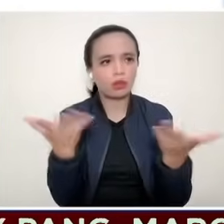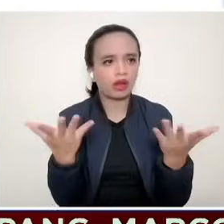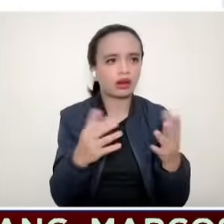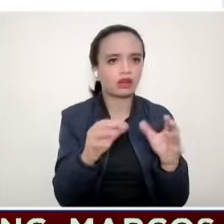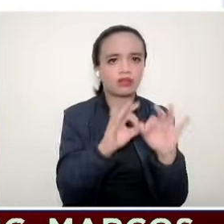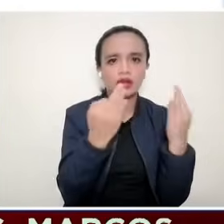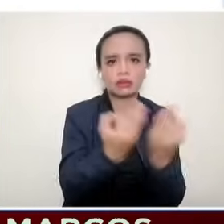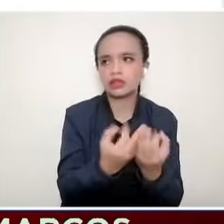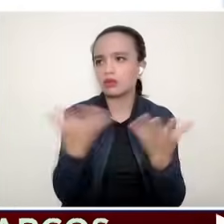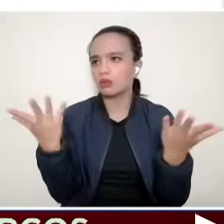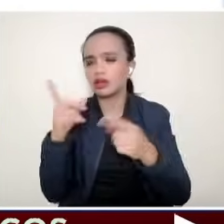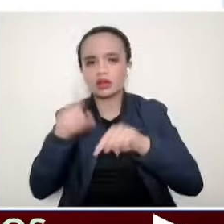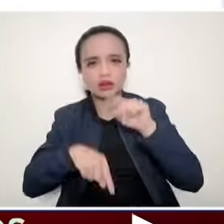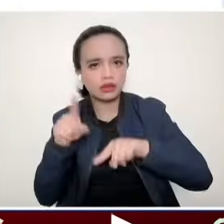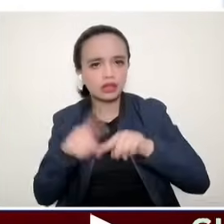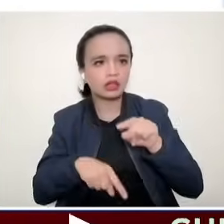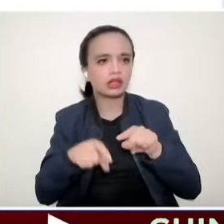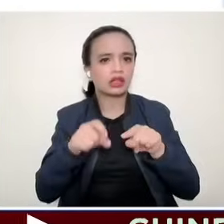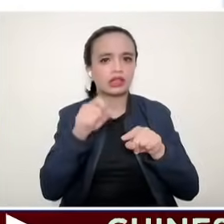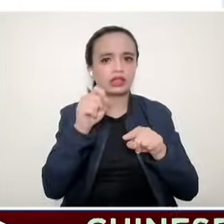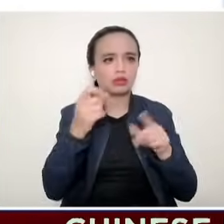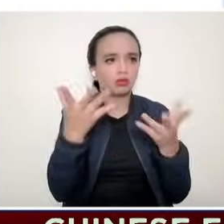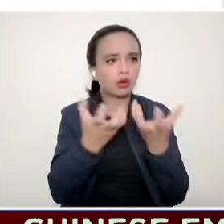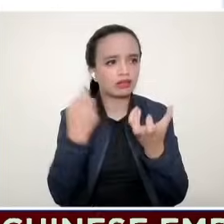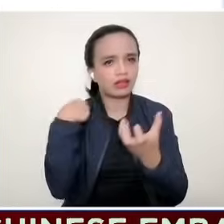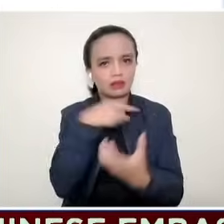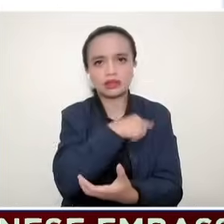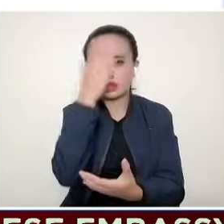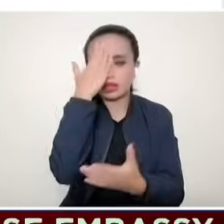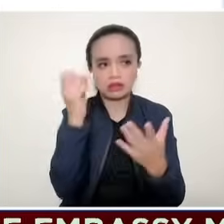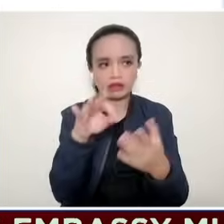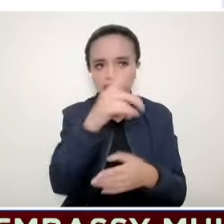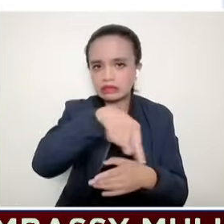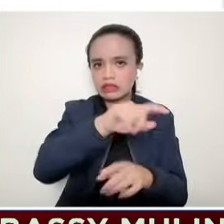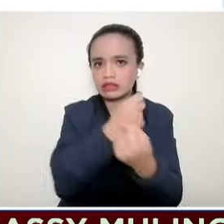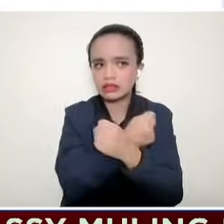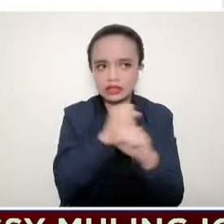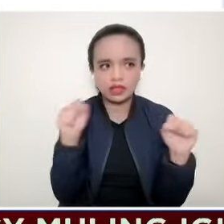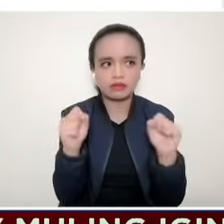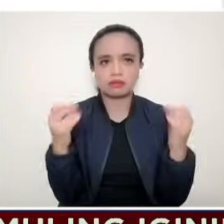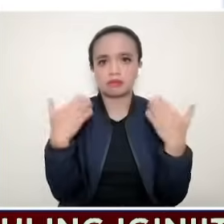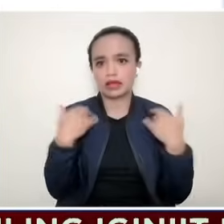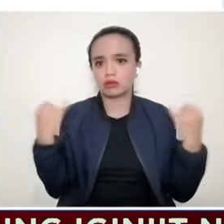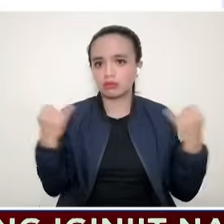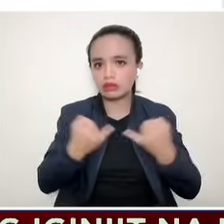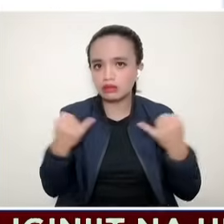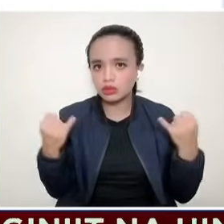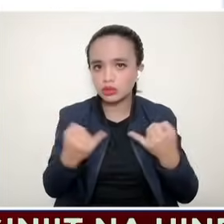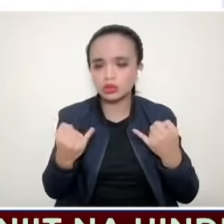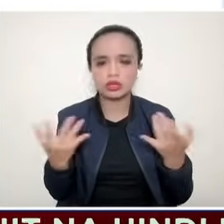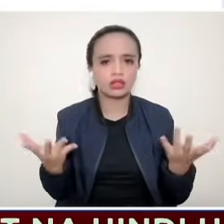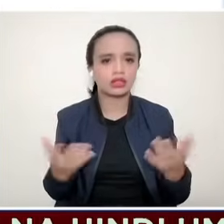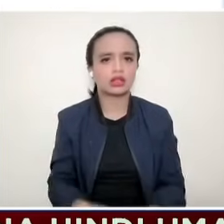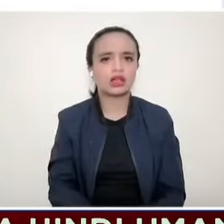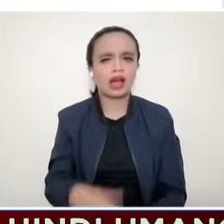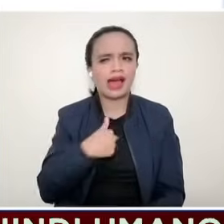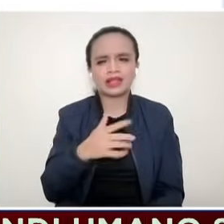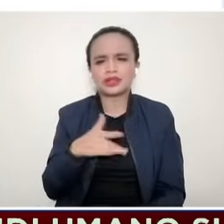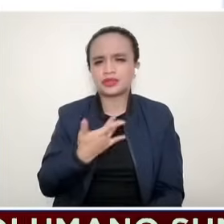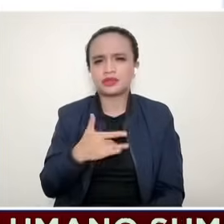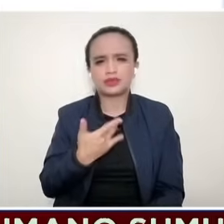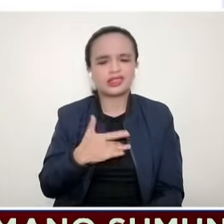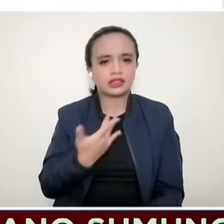if they're safe, if they're injured. So I feel